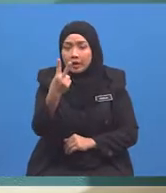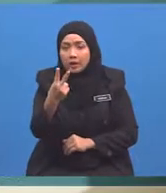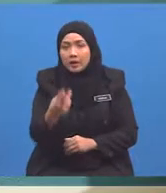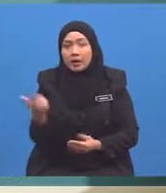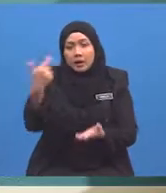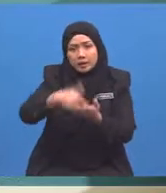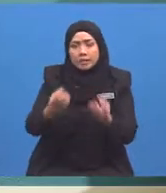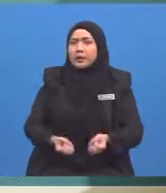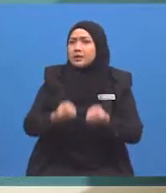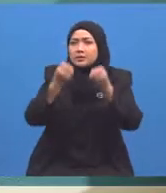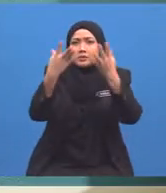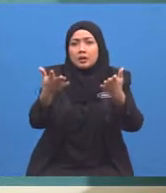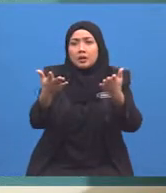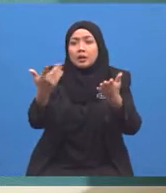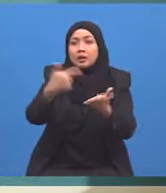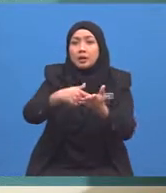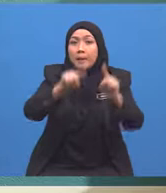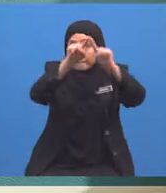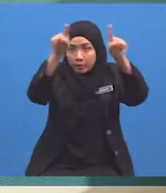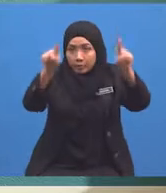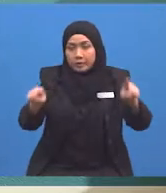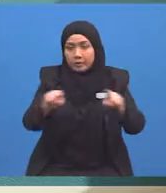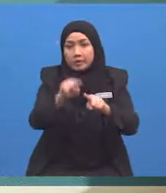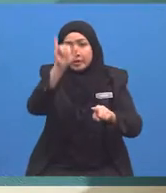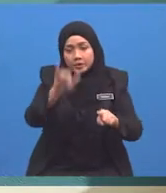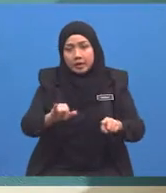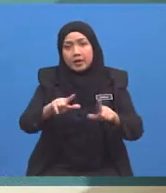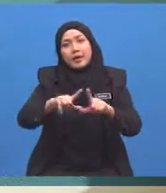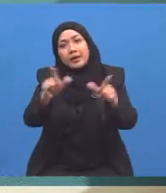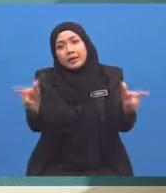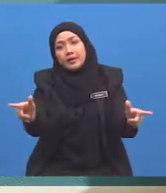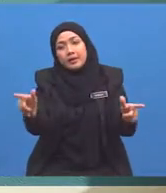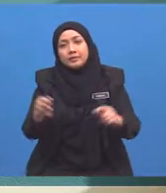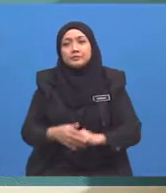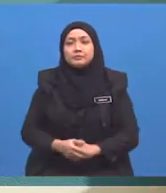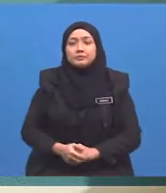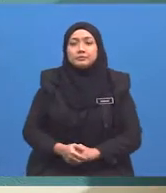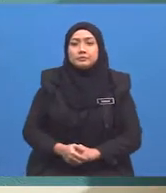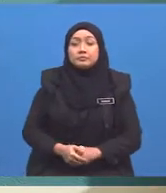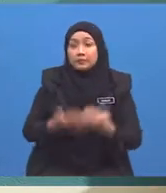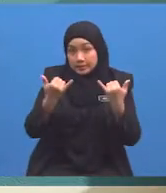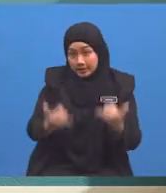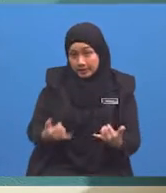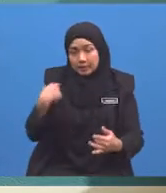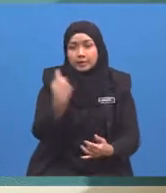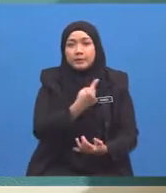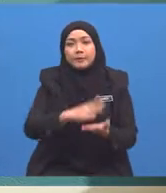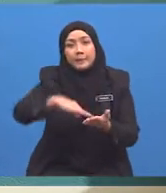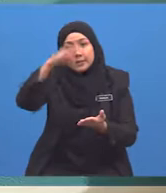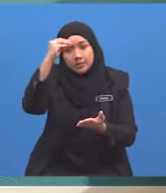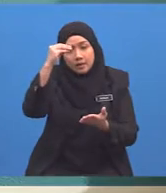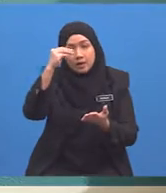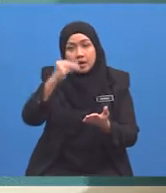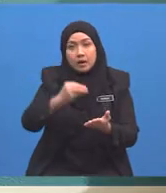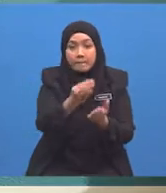Nama-nama poligon ini sangat menarik kan? Cubalah murid-murid meneroka lebih